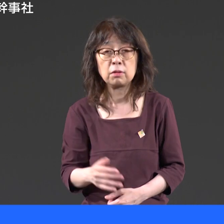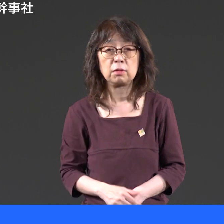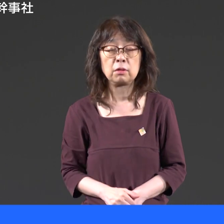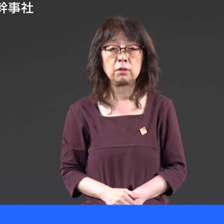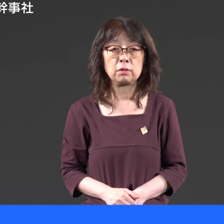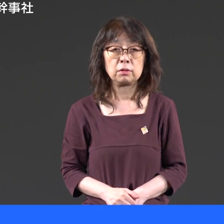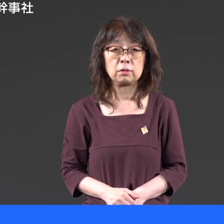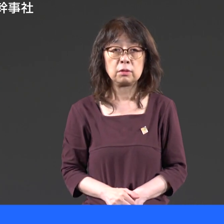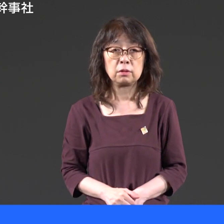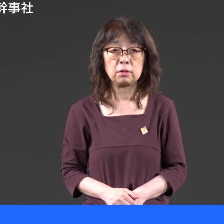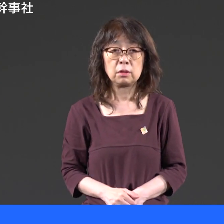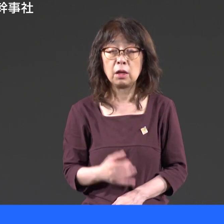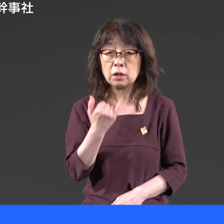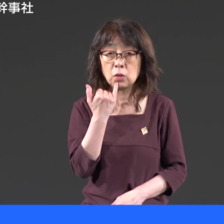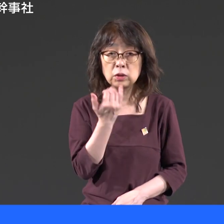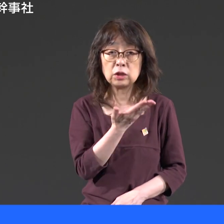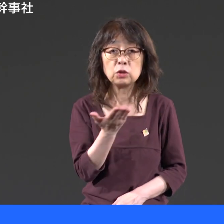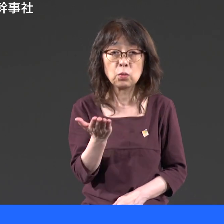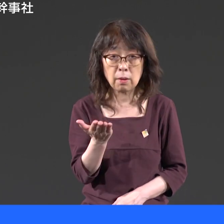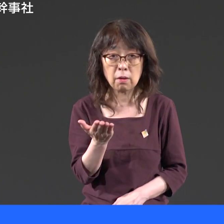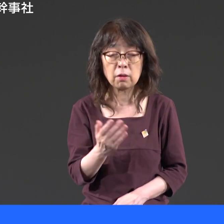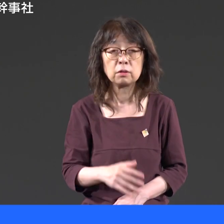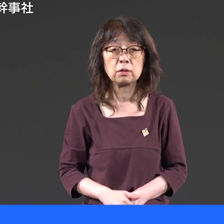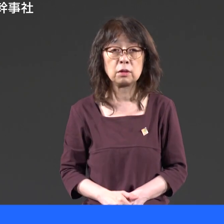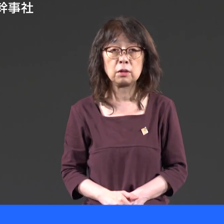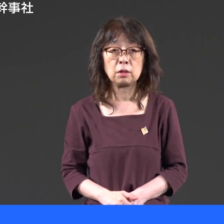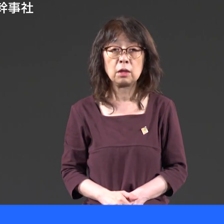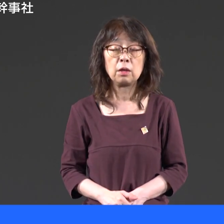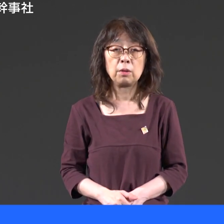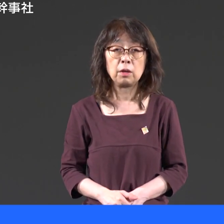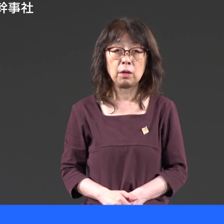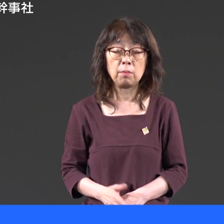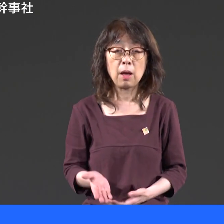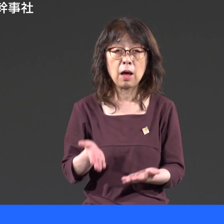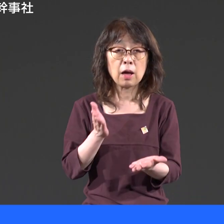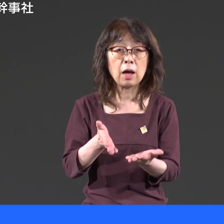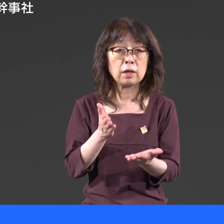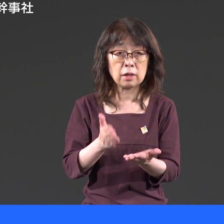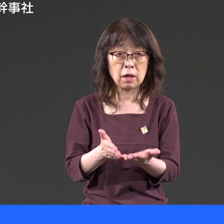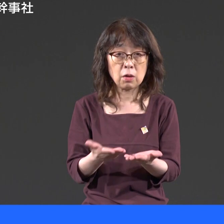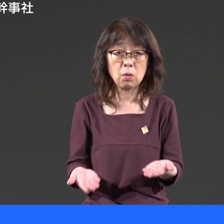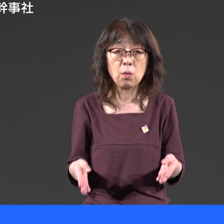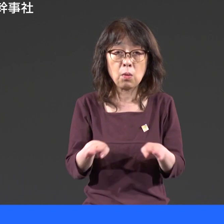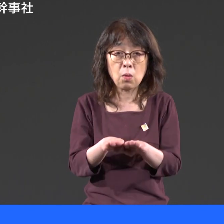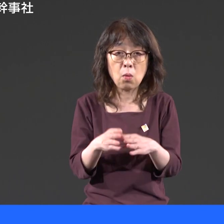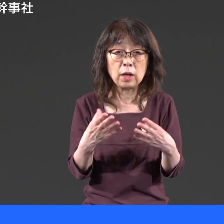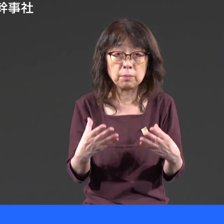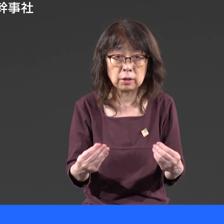よろしいでしょうか。ではこれで会見を終わらせていただきます。 ありがとうございました。